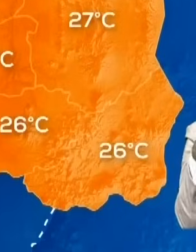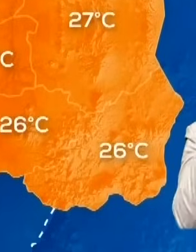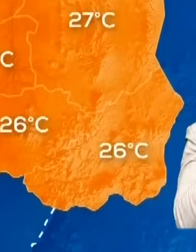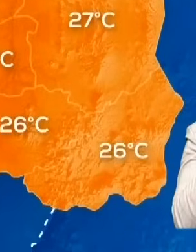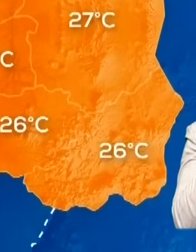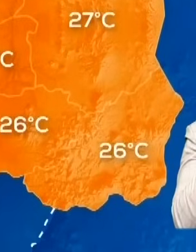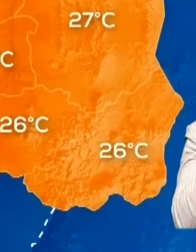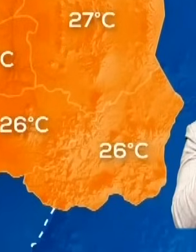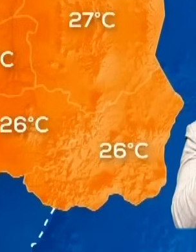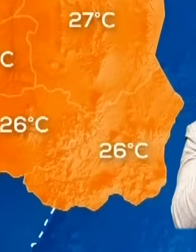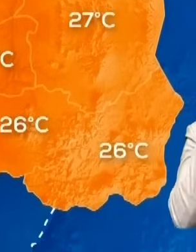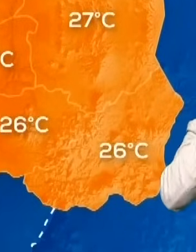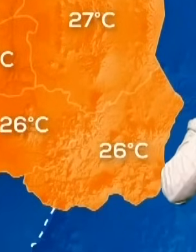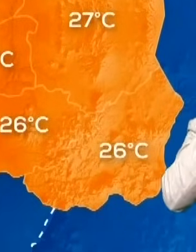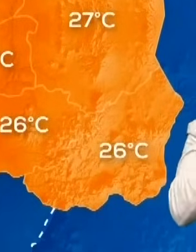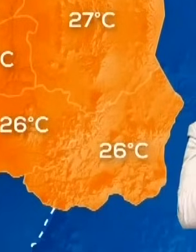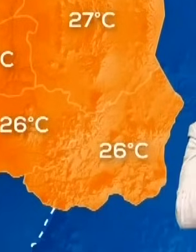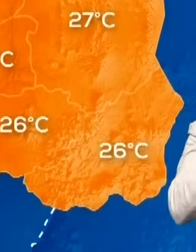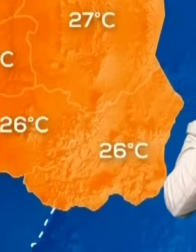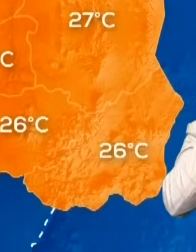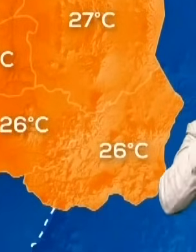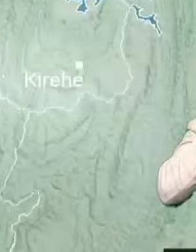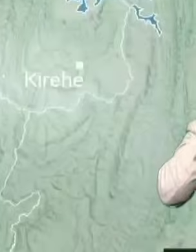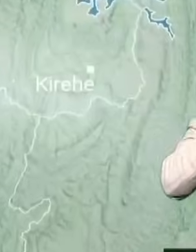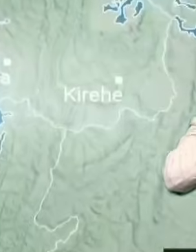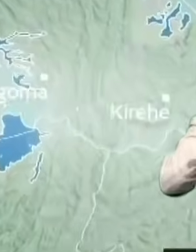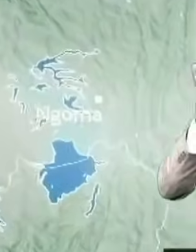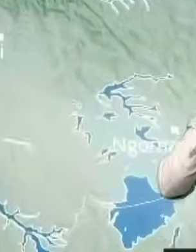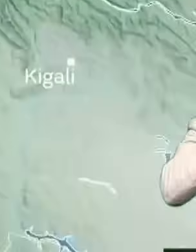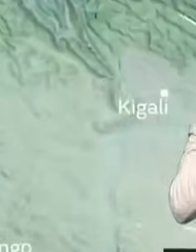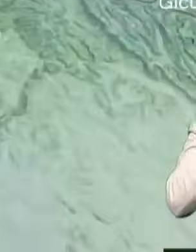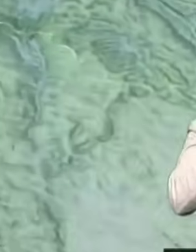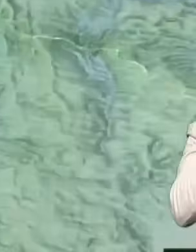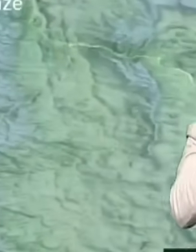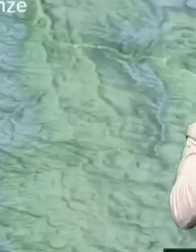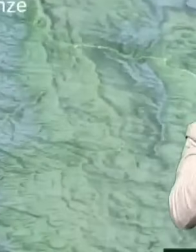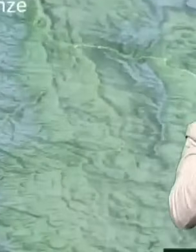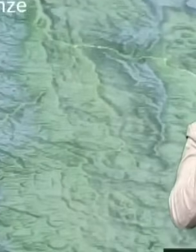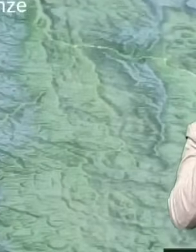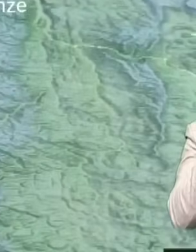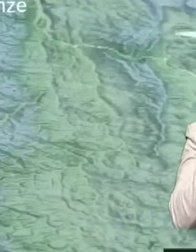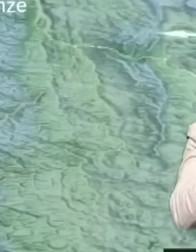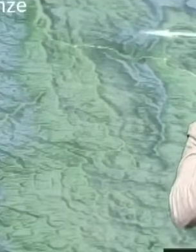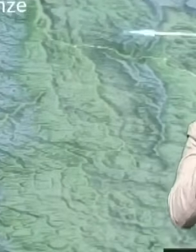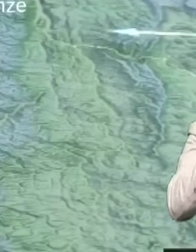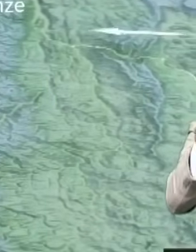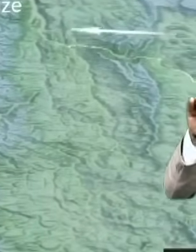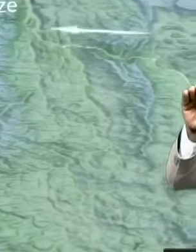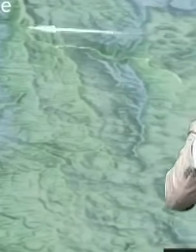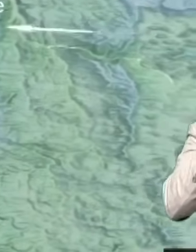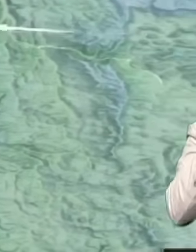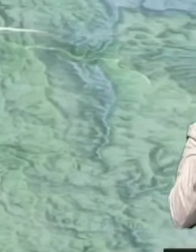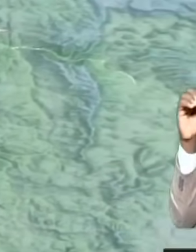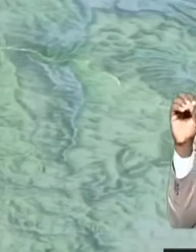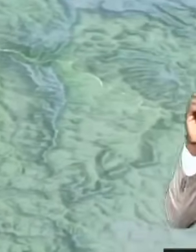29. Naho ku munsi w'ejo biteganyijwe yuko tuzagira umuyaga uzajya uba uturuka mu bice by'Iburasirazuba werekeza mu bice